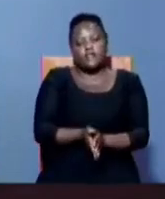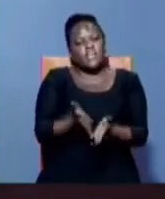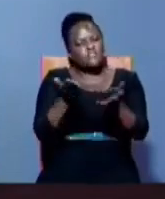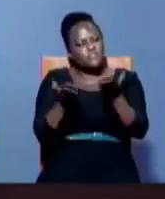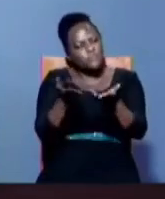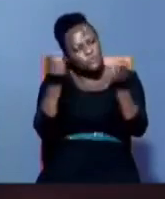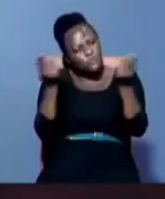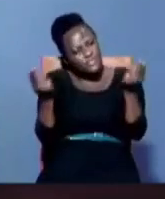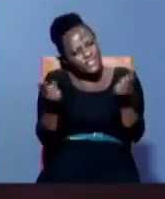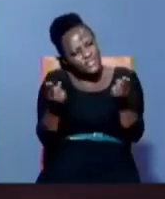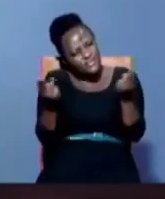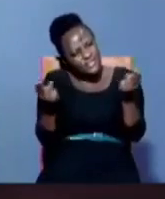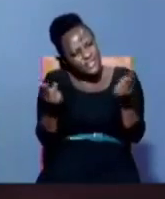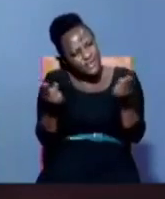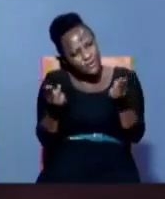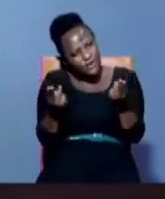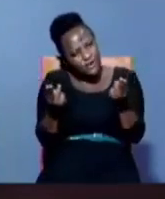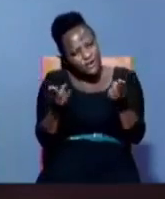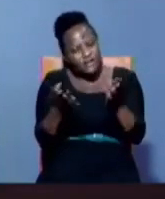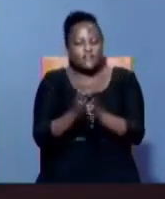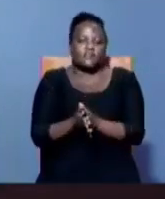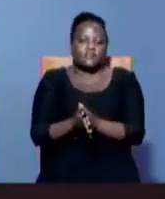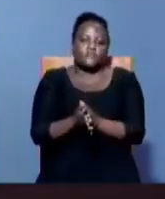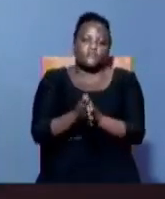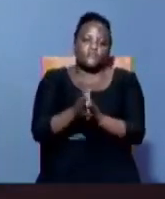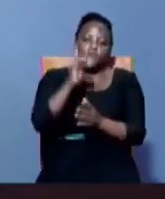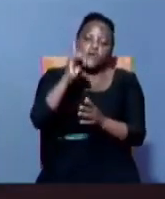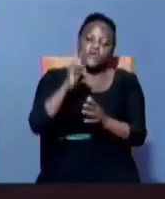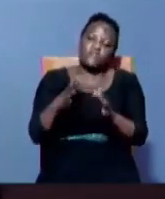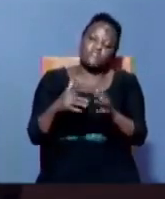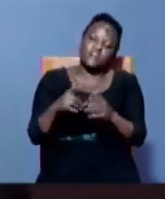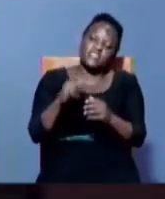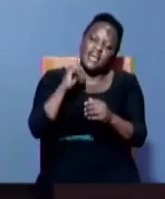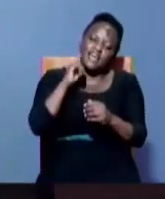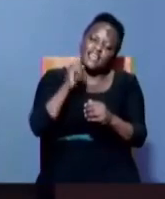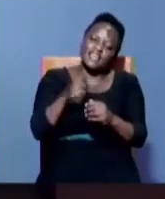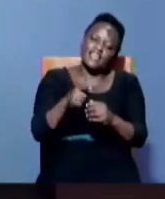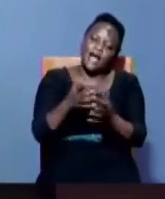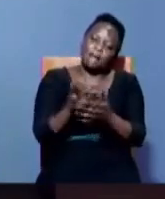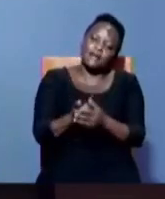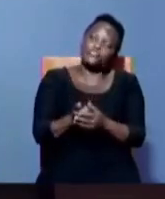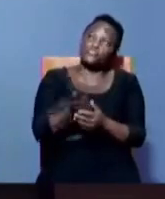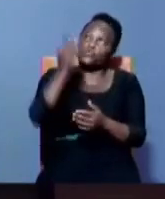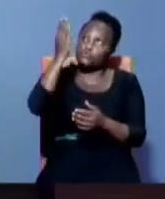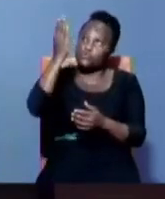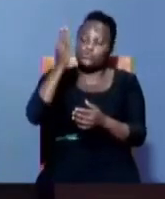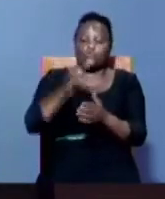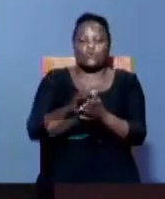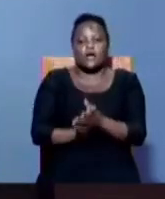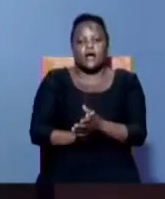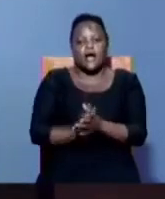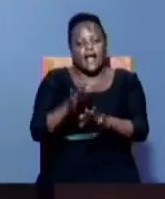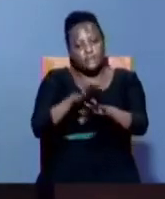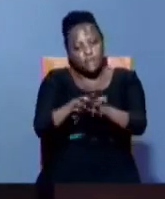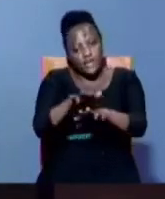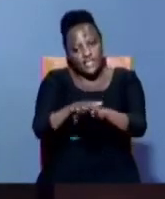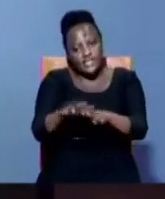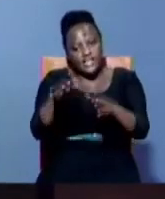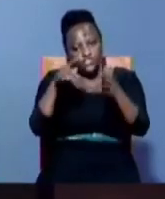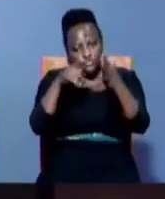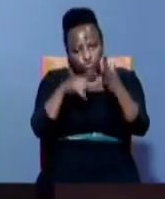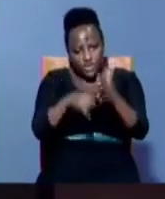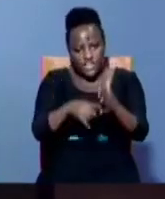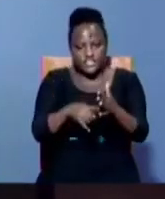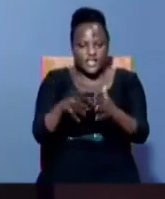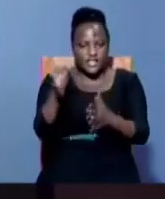akapewa, kila kitu na kazi yake. Kwa hivyo alifanya kila ambacho Mungu alimweleza na alichomuonyesha siku ile,